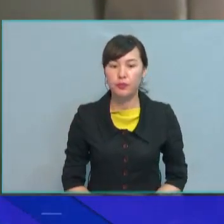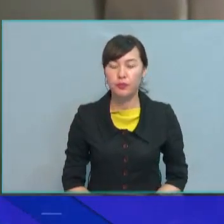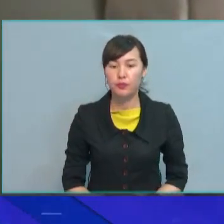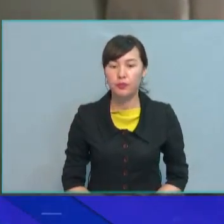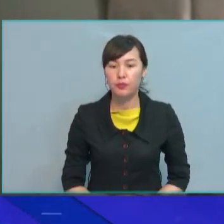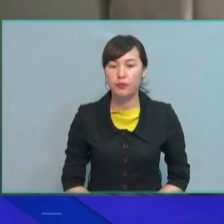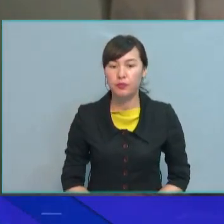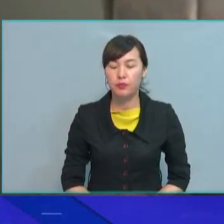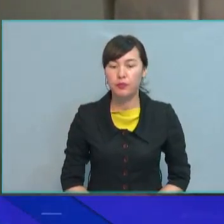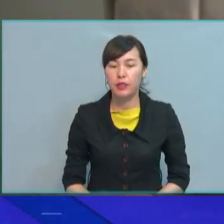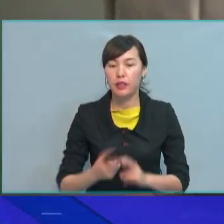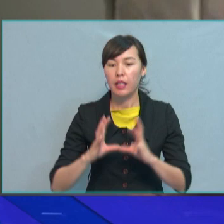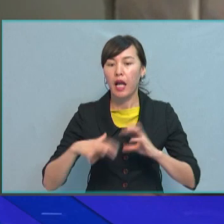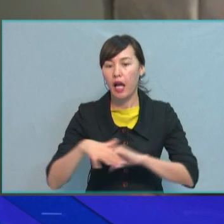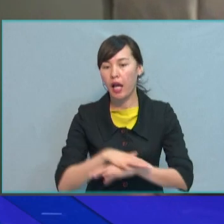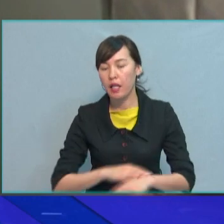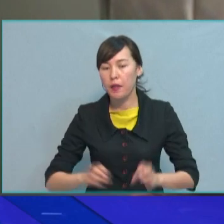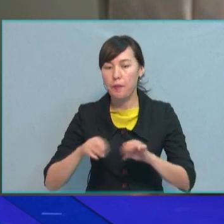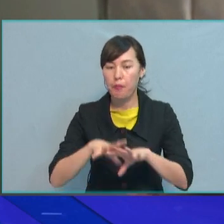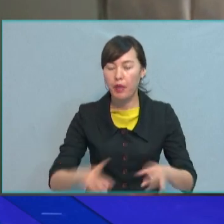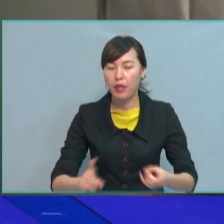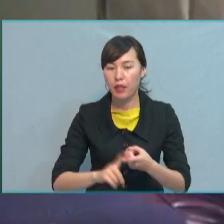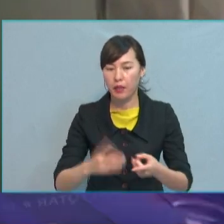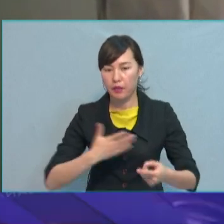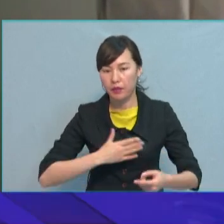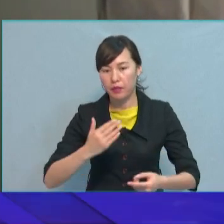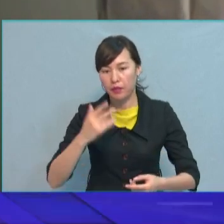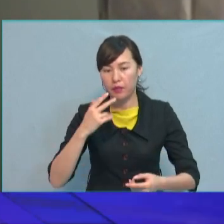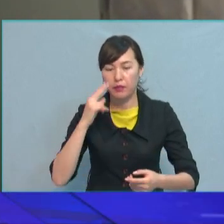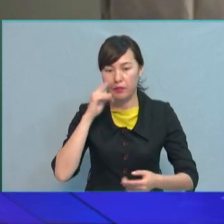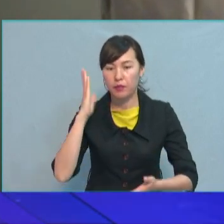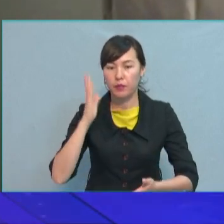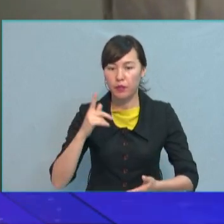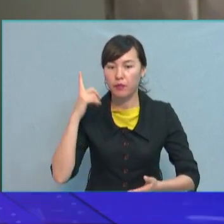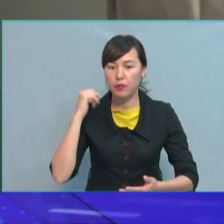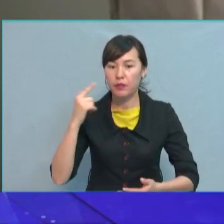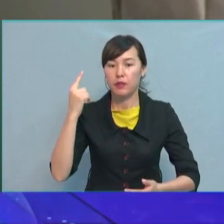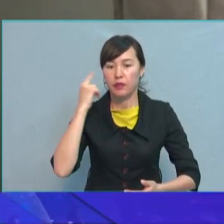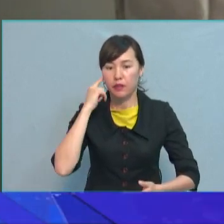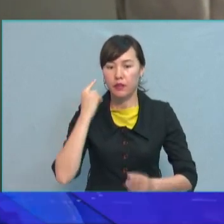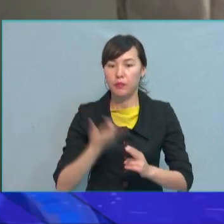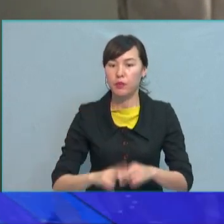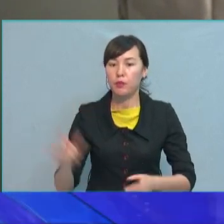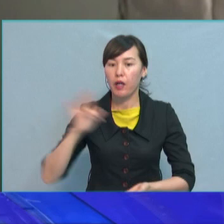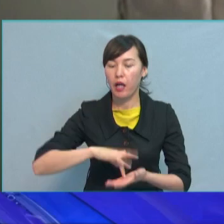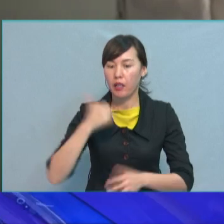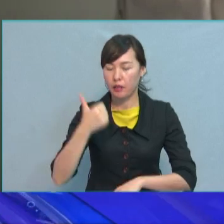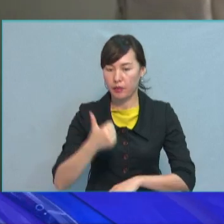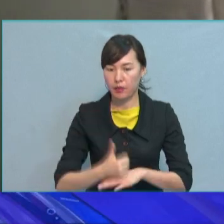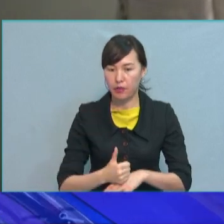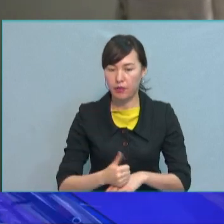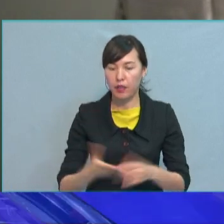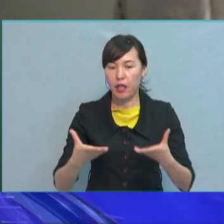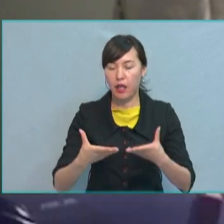әлемді жайлаған деп біздің қалаға да келіп тұрған, көріп тұрсыздар, естіп отырсыздар. Сондықтан қала